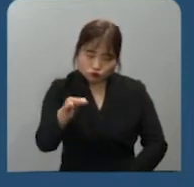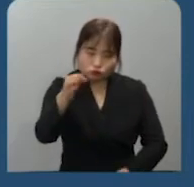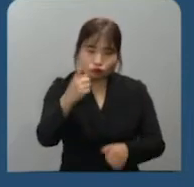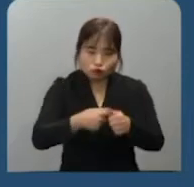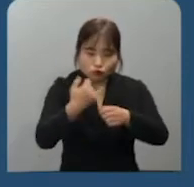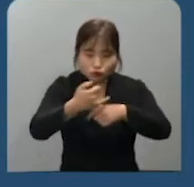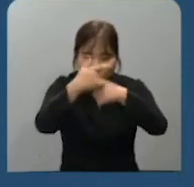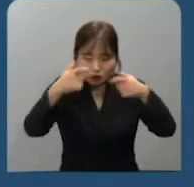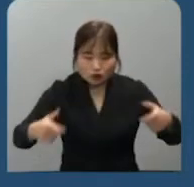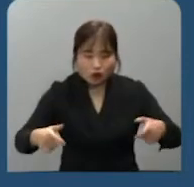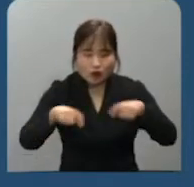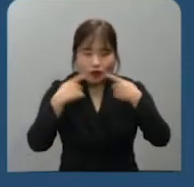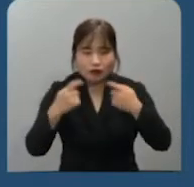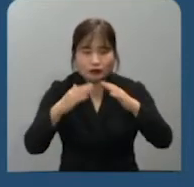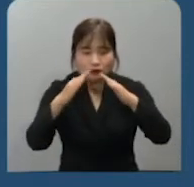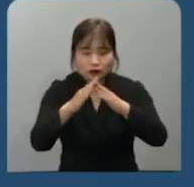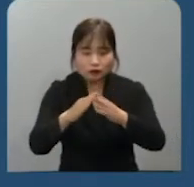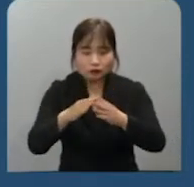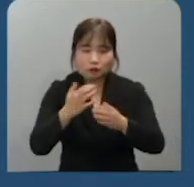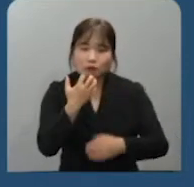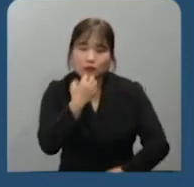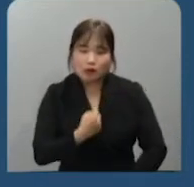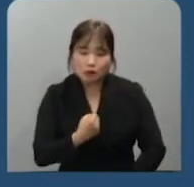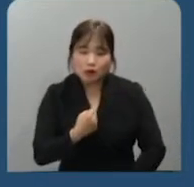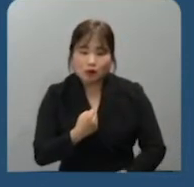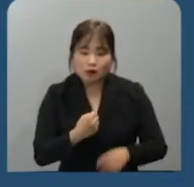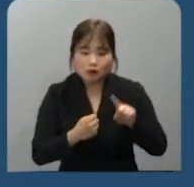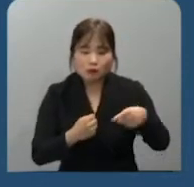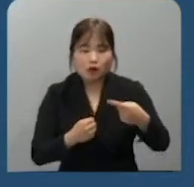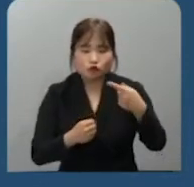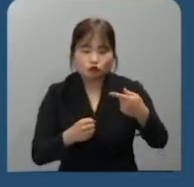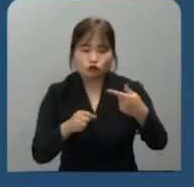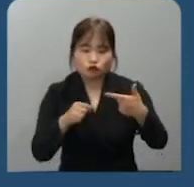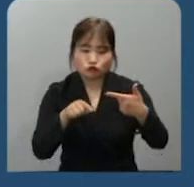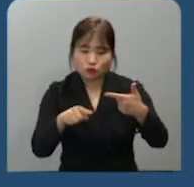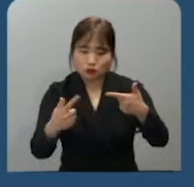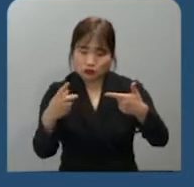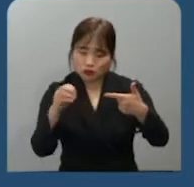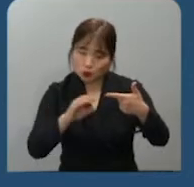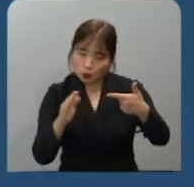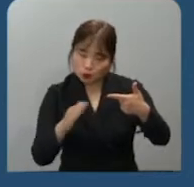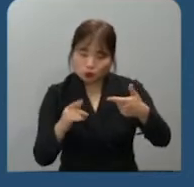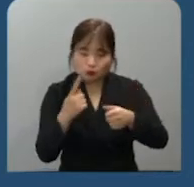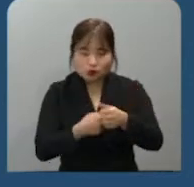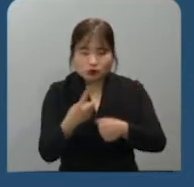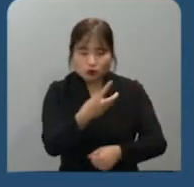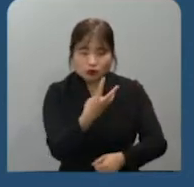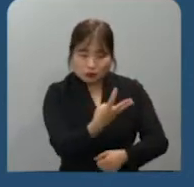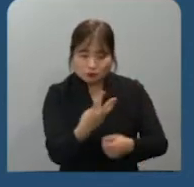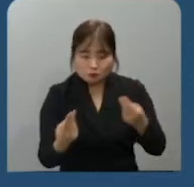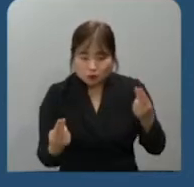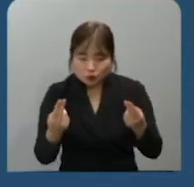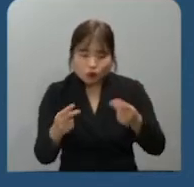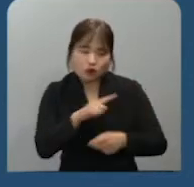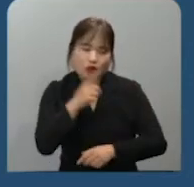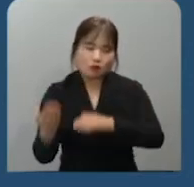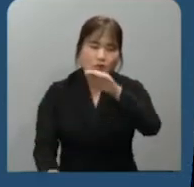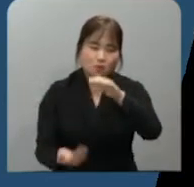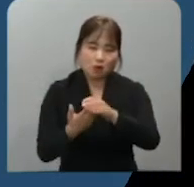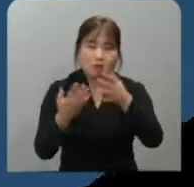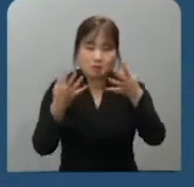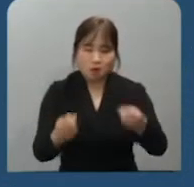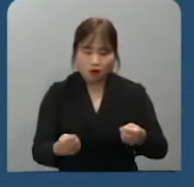단독주택 매매 가격 지수는 106 짬이 록 2003년 통계 조사 이후 최고치를 기록했습니다